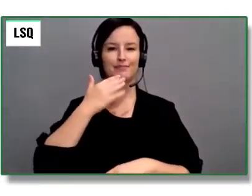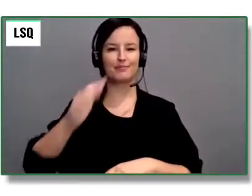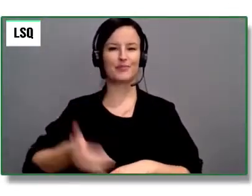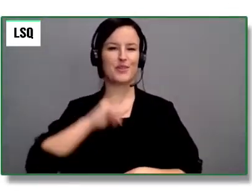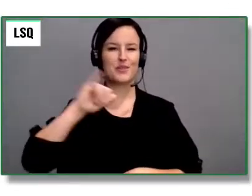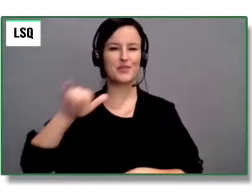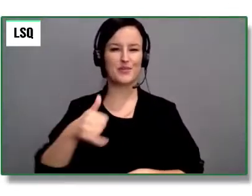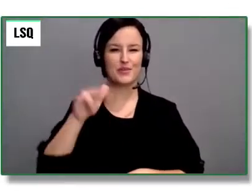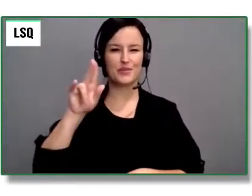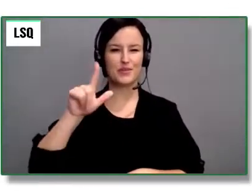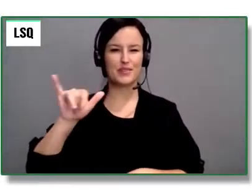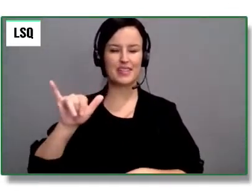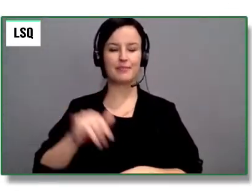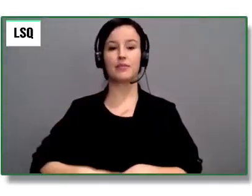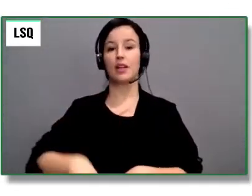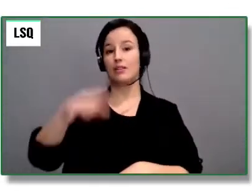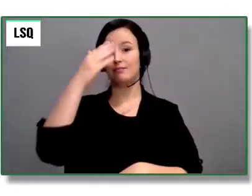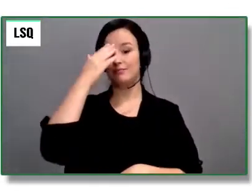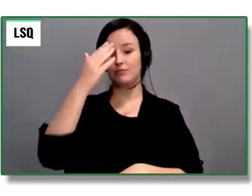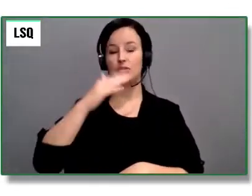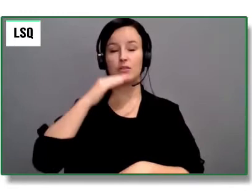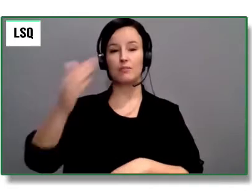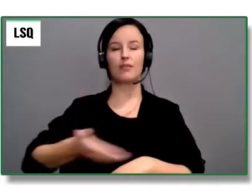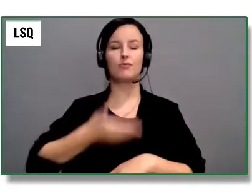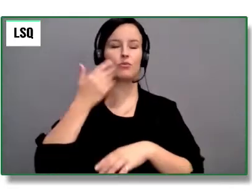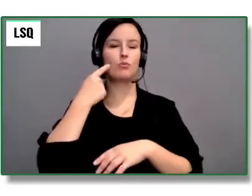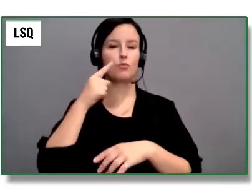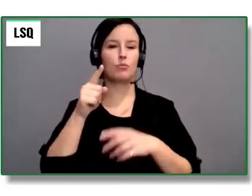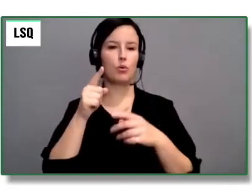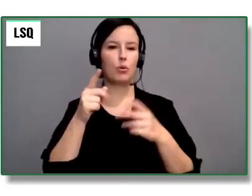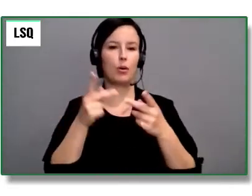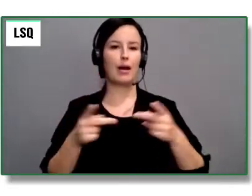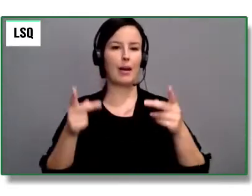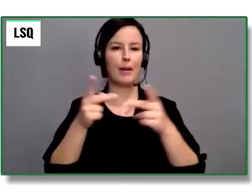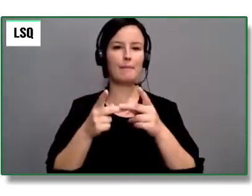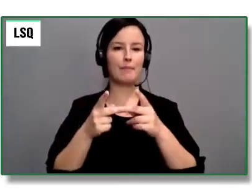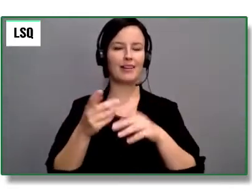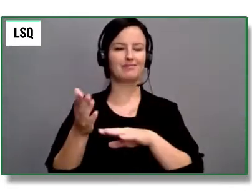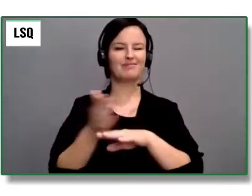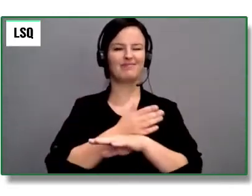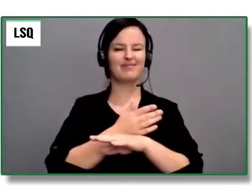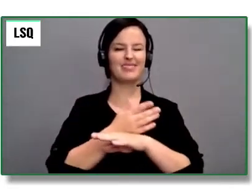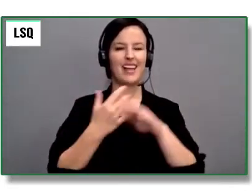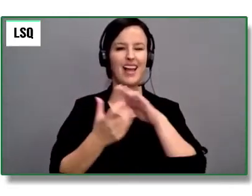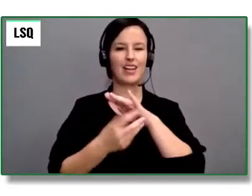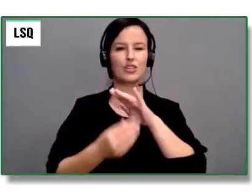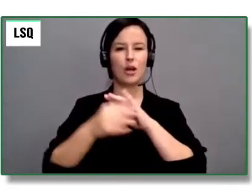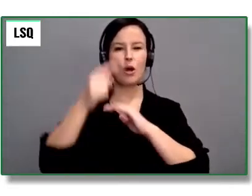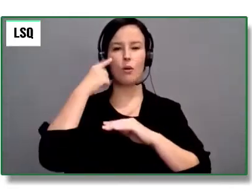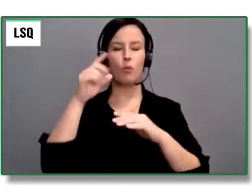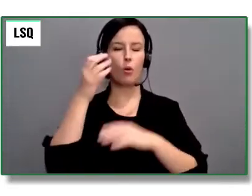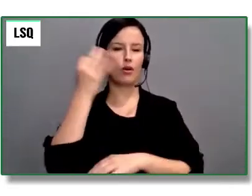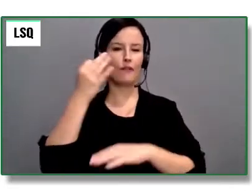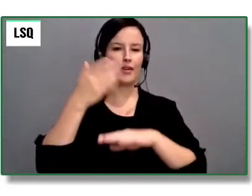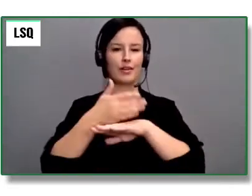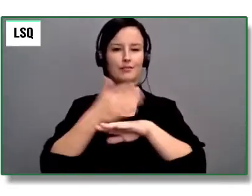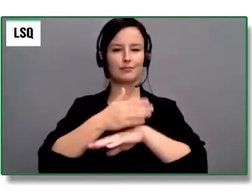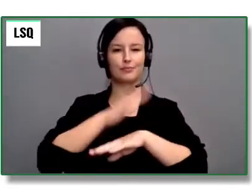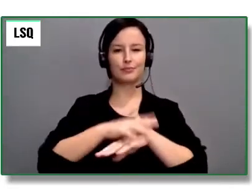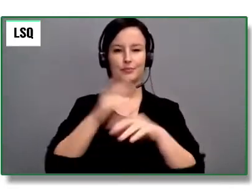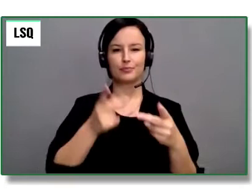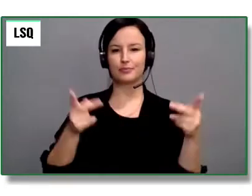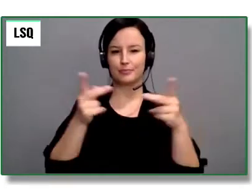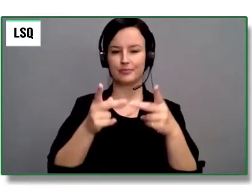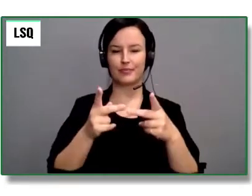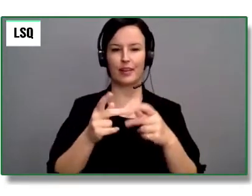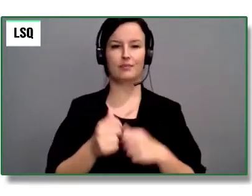Bienvenue à cette présentation sur l'accessibilité des parcs virtuels préenregistrée pour la conférence sur l'accessibilité des parcs. Je vais